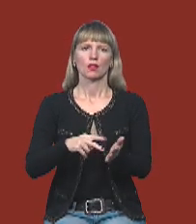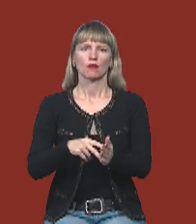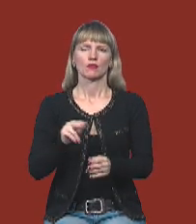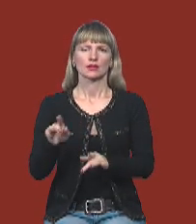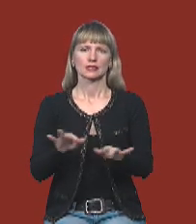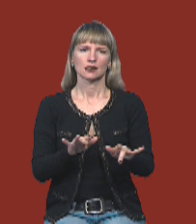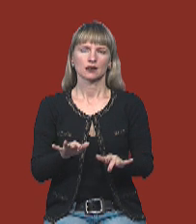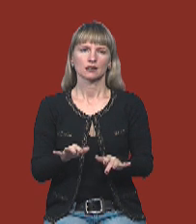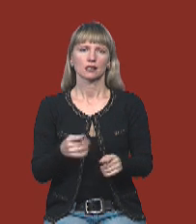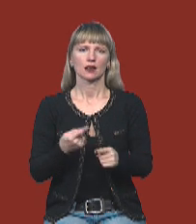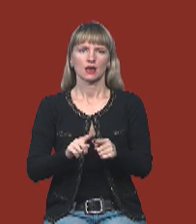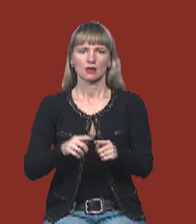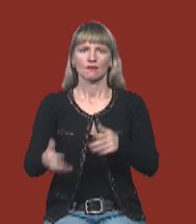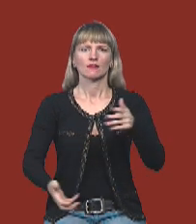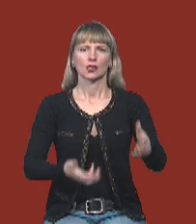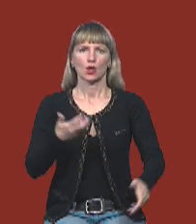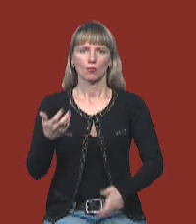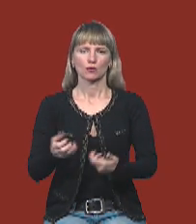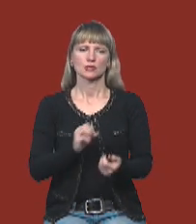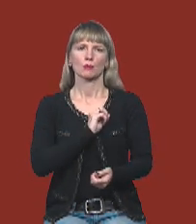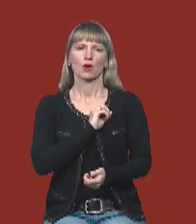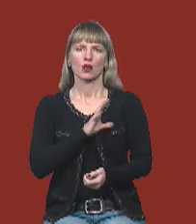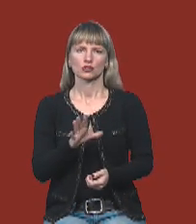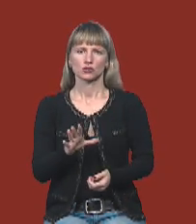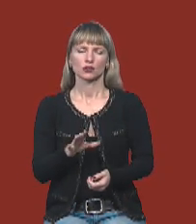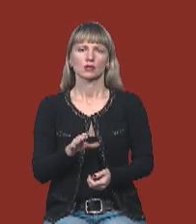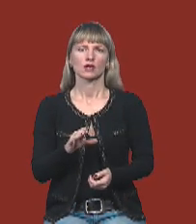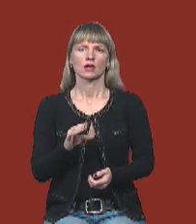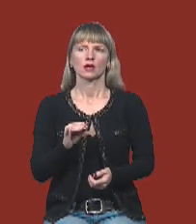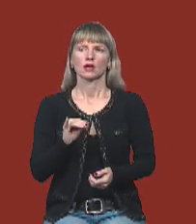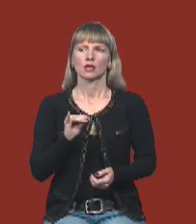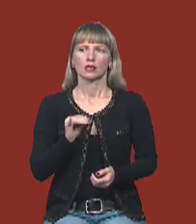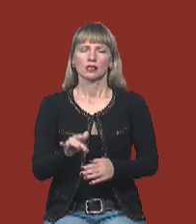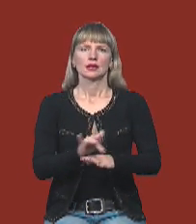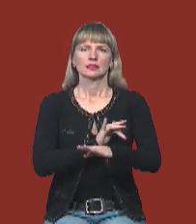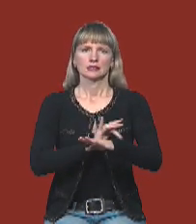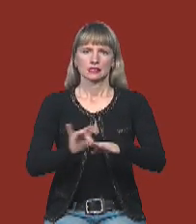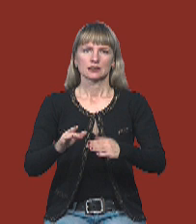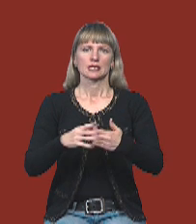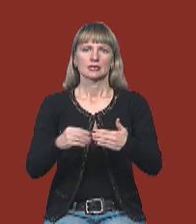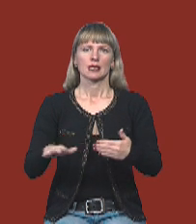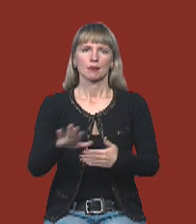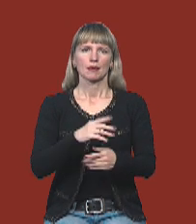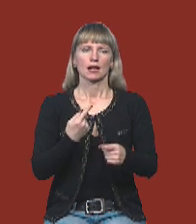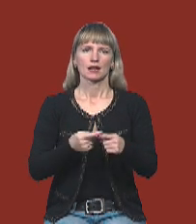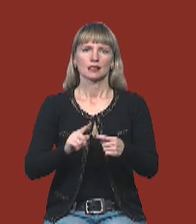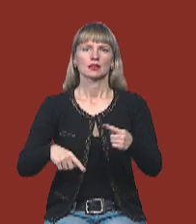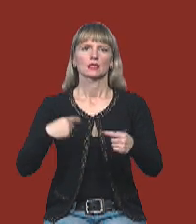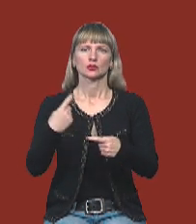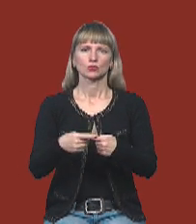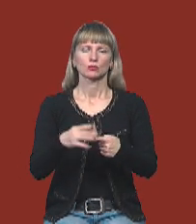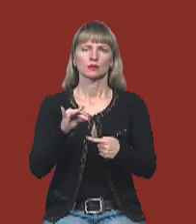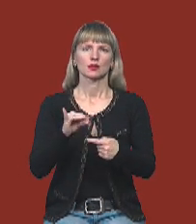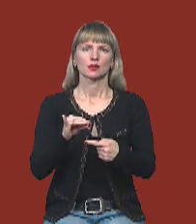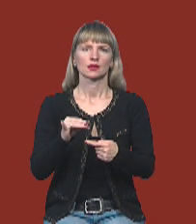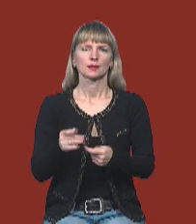діяльності, а планована діяльність – це видобуток, збагачення, це вже на слово. І знищення земель. Знищення земель – це вже наступне, так? І